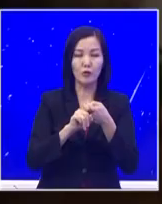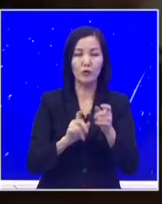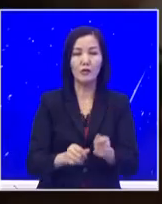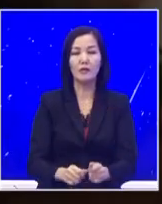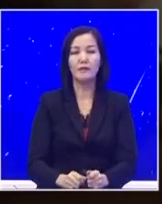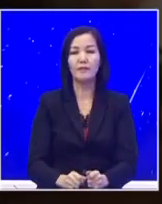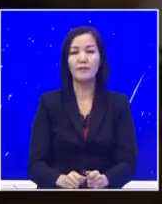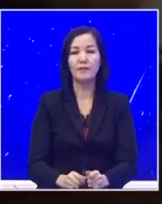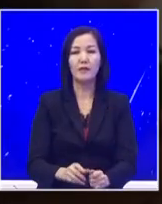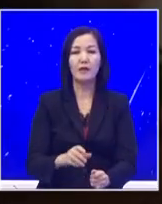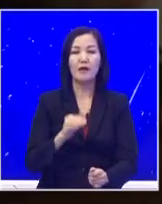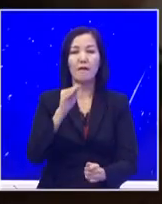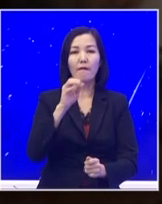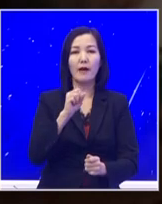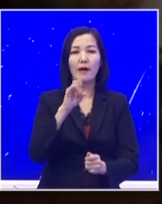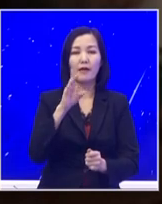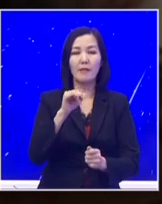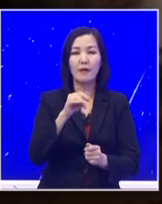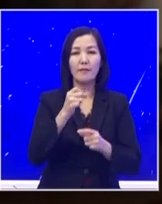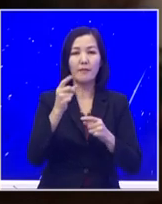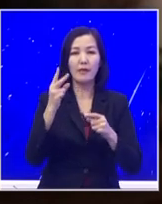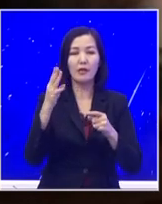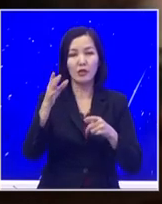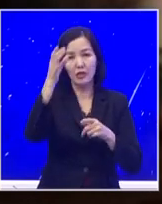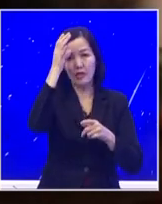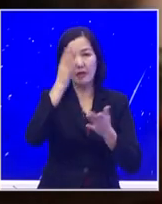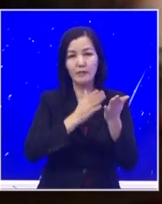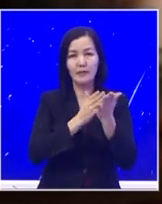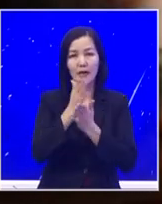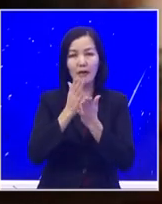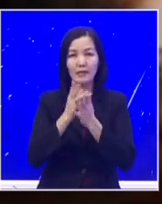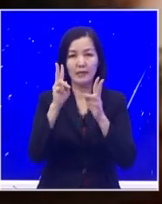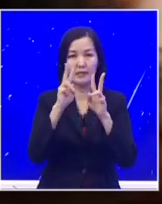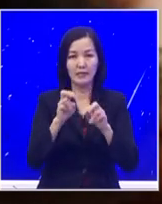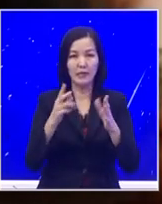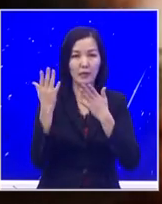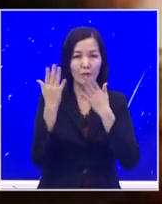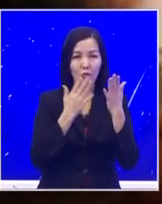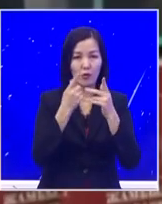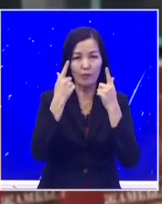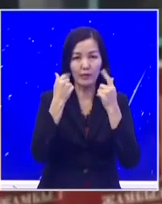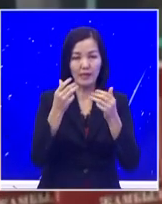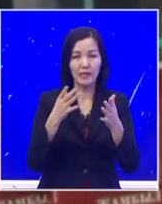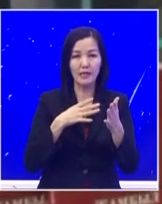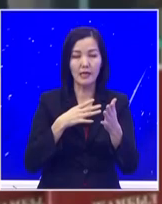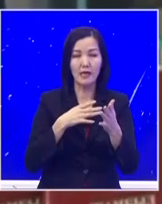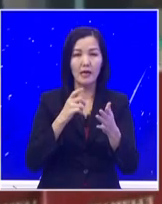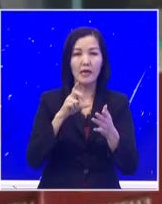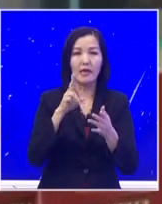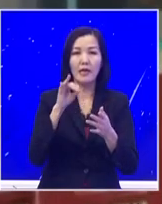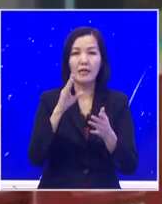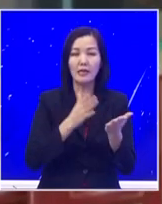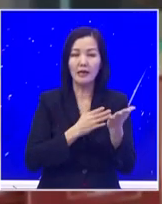байланыстырушы. Әл-Фараби бірнеше ғылым саласымен айналысқан. Айтар болсақ, философия мен логика, саясат пен етика, музыка